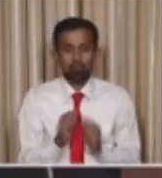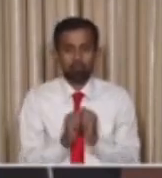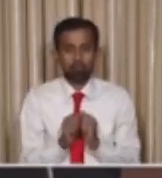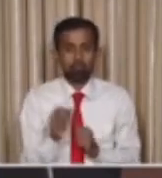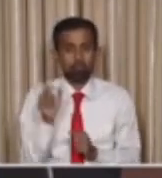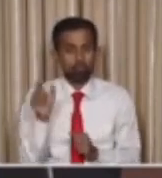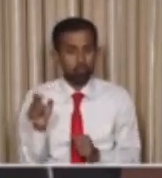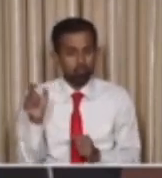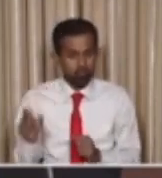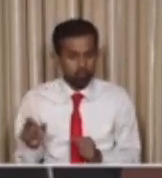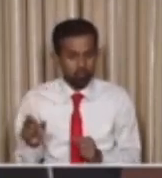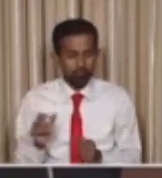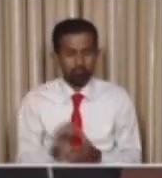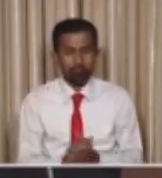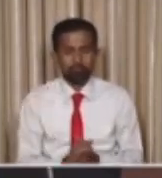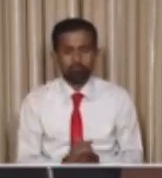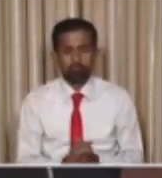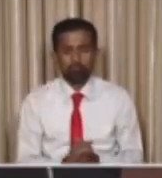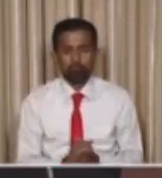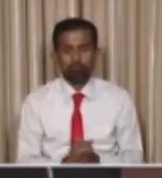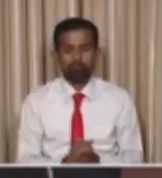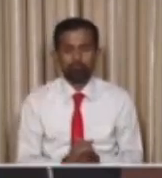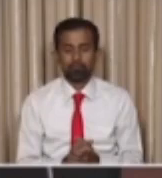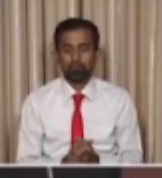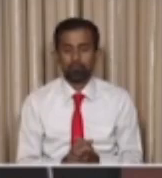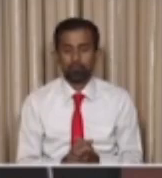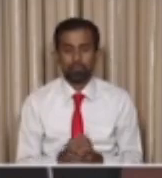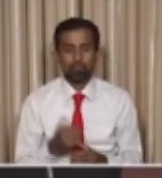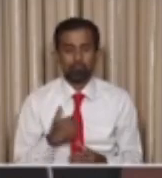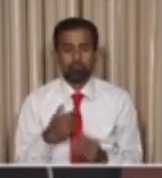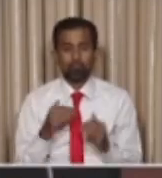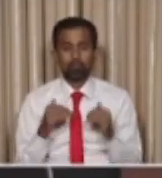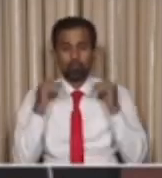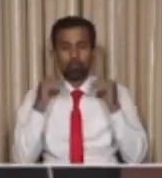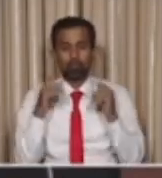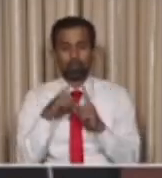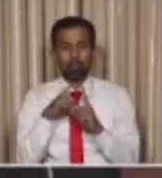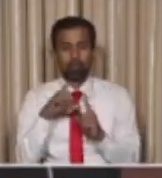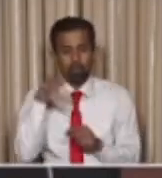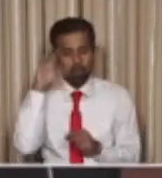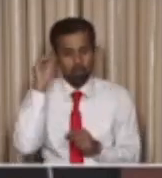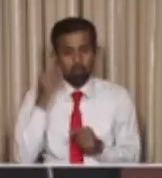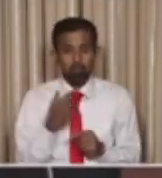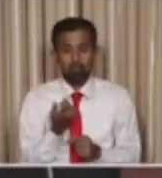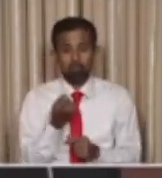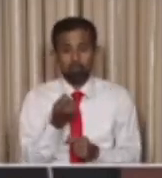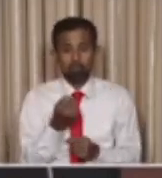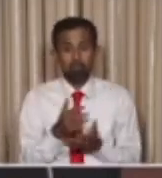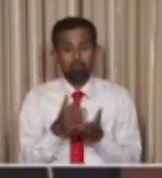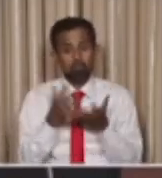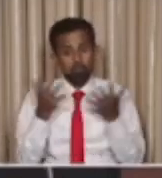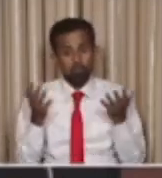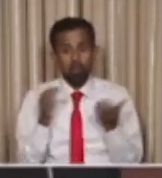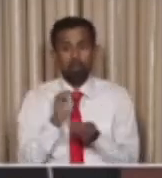වෘත්තිකයන් බදු ගහනවා. මම උසස් අධ්‍යාපනයේ අපිට කාලේ අපිට ඕන්තර සල්ලි තිබ්බා.